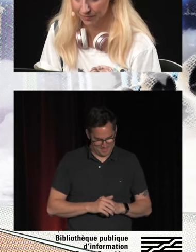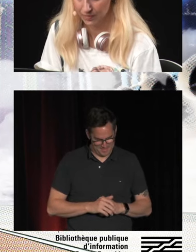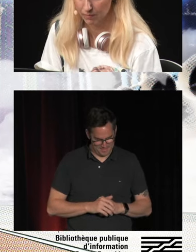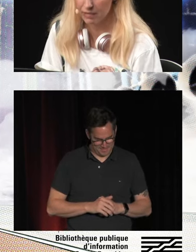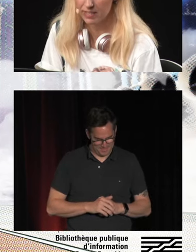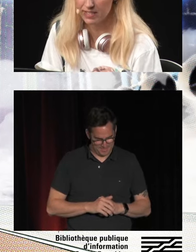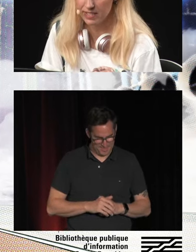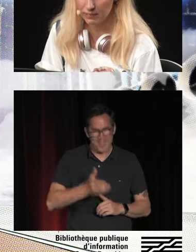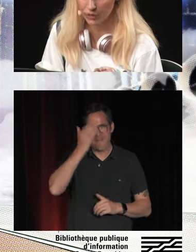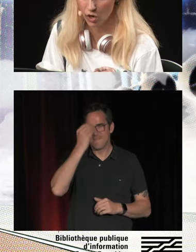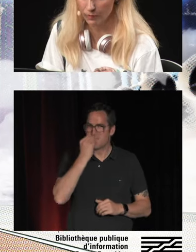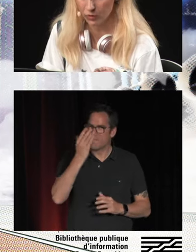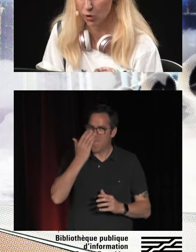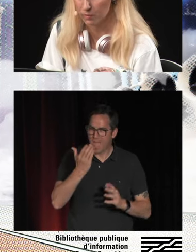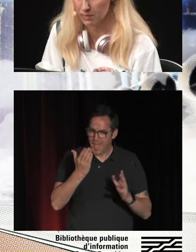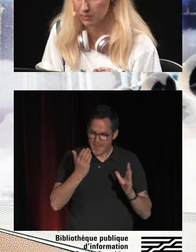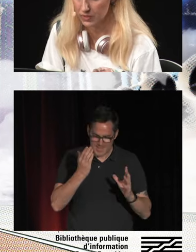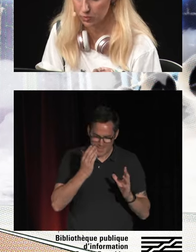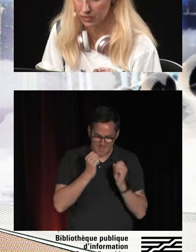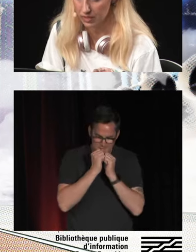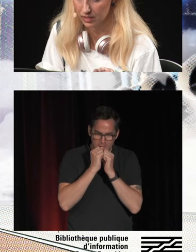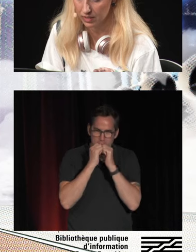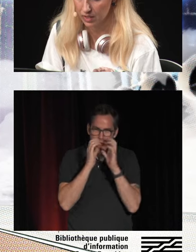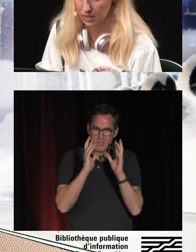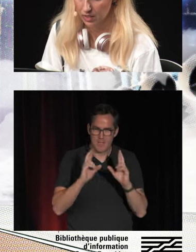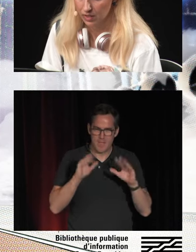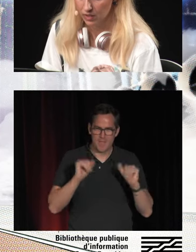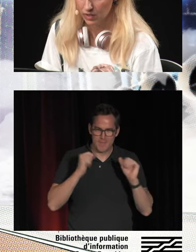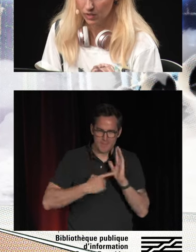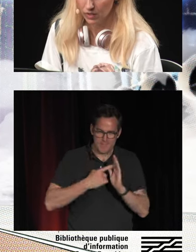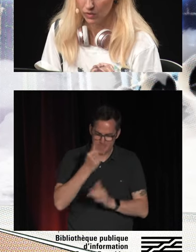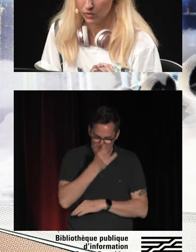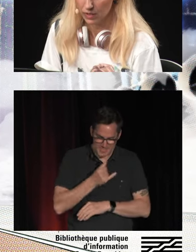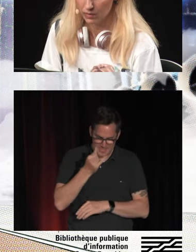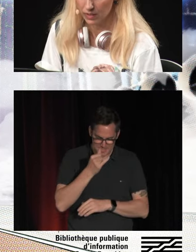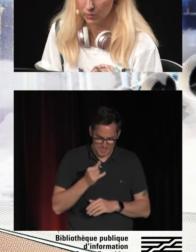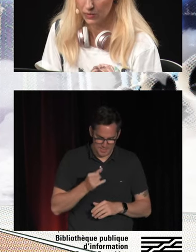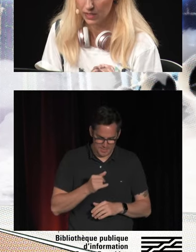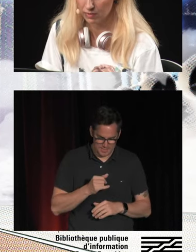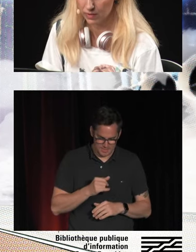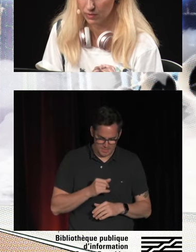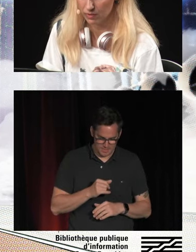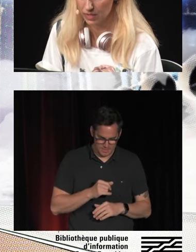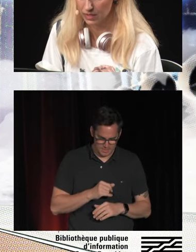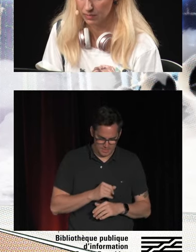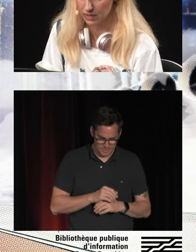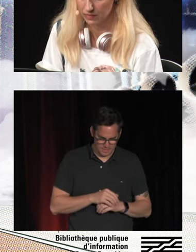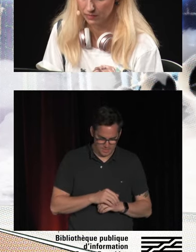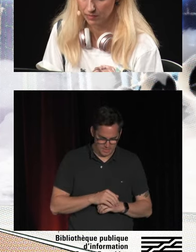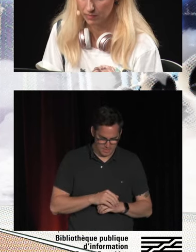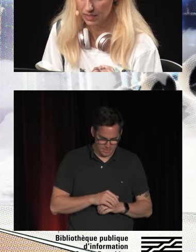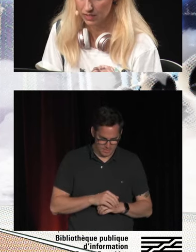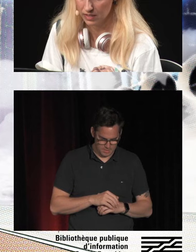Donc... Mais vas-y! Non, non, on refait pas les mêmes bêtises que tout à l'heure. On va le faire en mode safe parce que voilà,